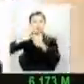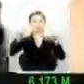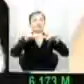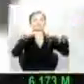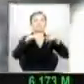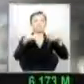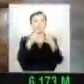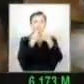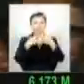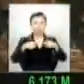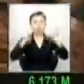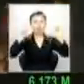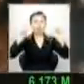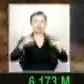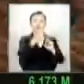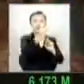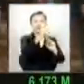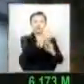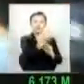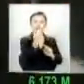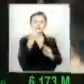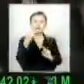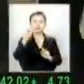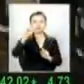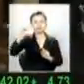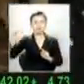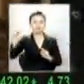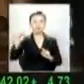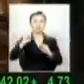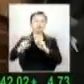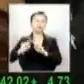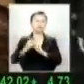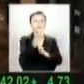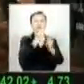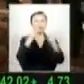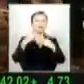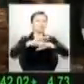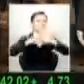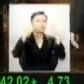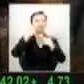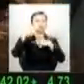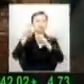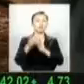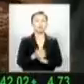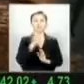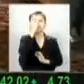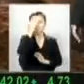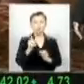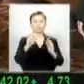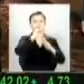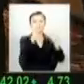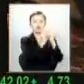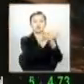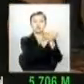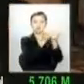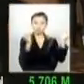แต่ได้ยกเลิกตอบกระทู้สดเหตุการณ์ทางการเมืองหลายกระทู้ของฝ่ายค้านโดยได้ใช้สิทธิตามรัฐธรรมนูญมาตรา